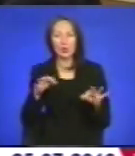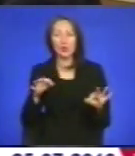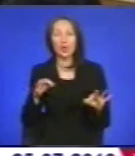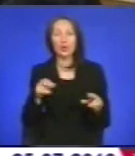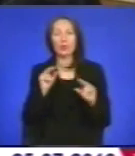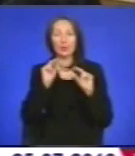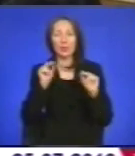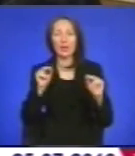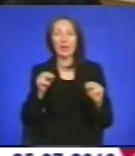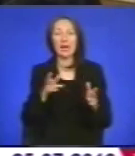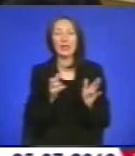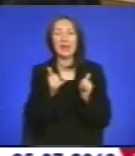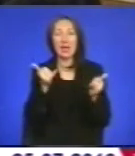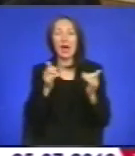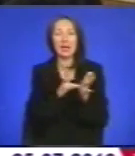Христі і для